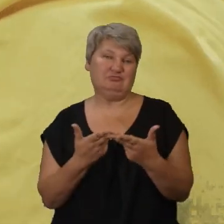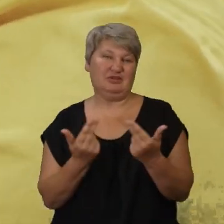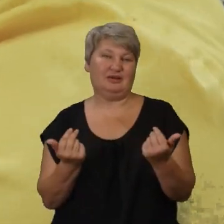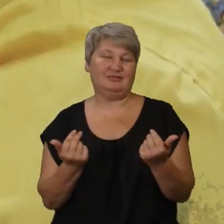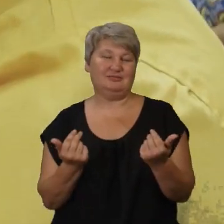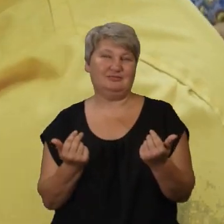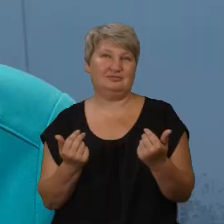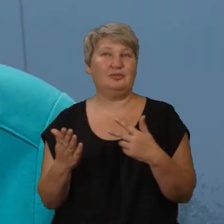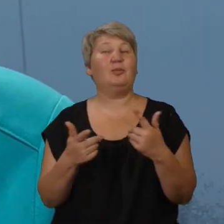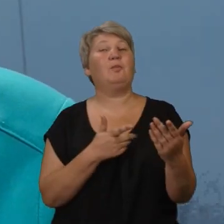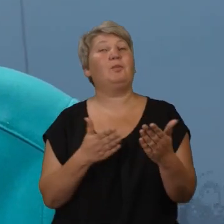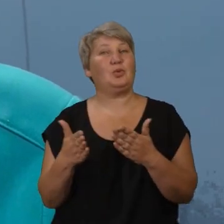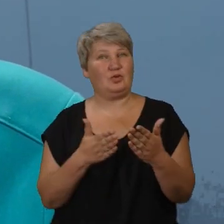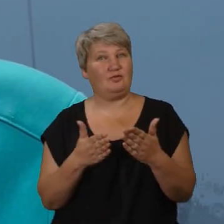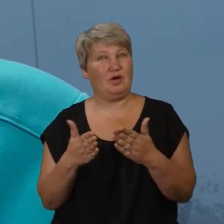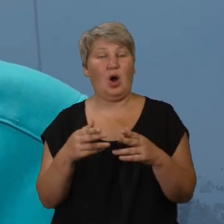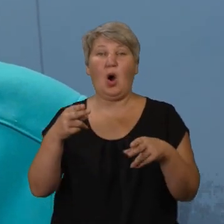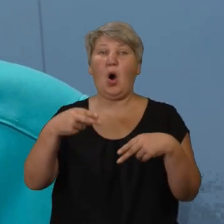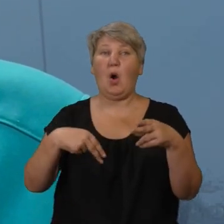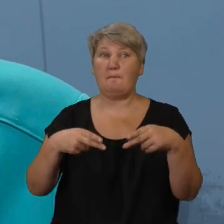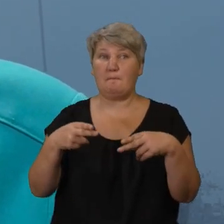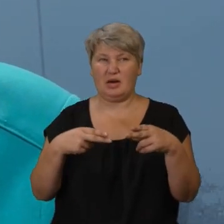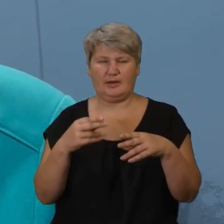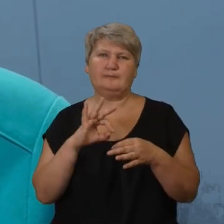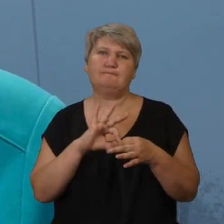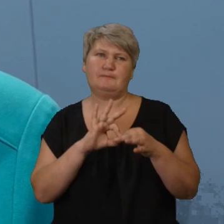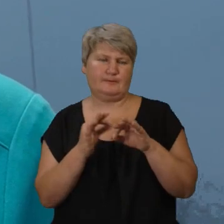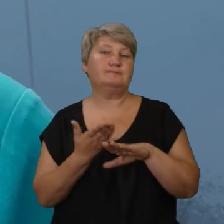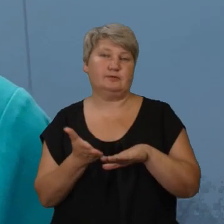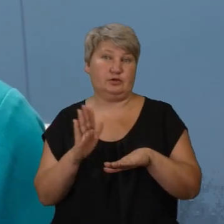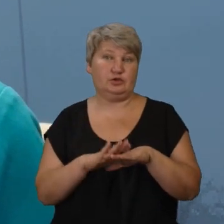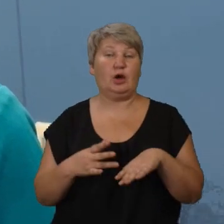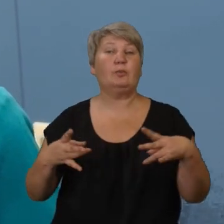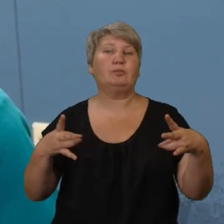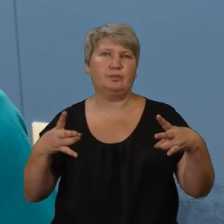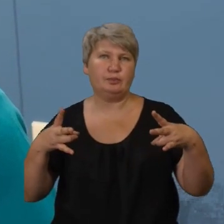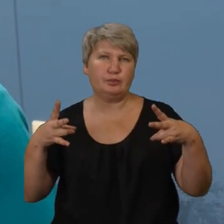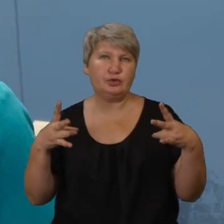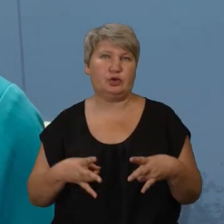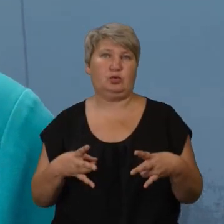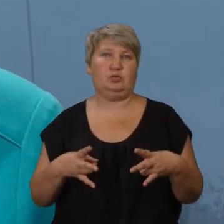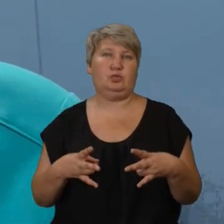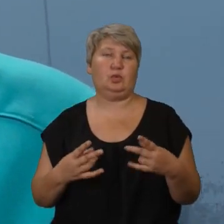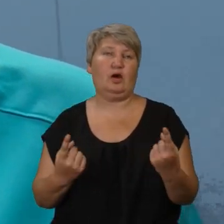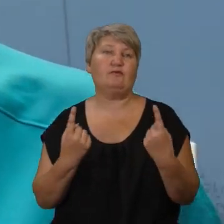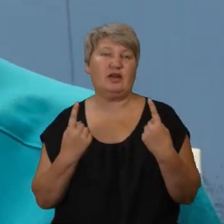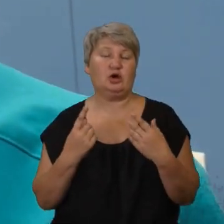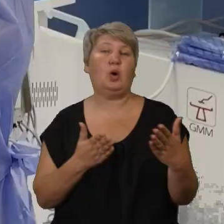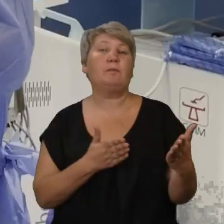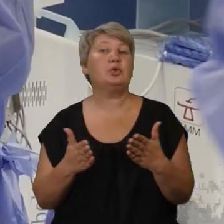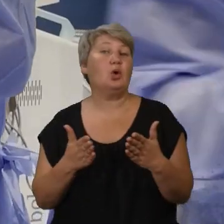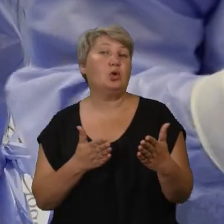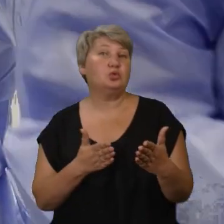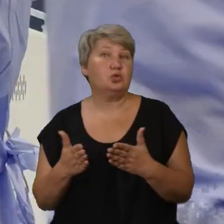підготувались операція сама по складності важка тому потребує такої об’ємної підготовки по